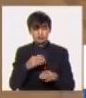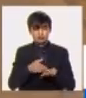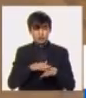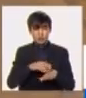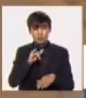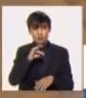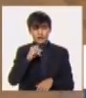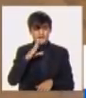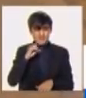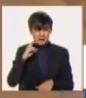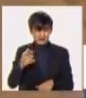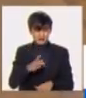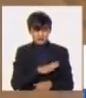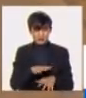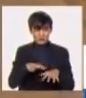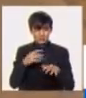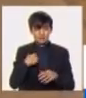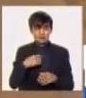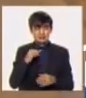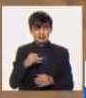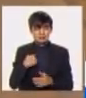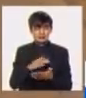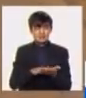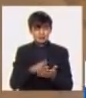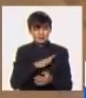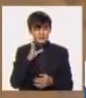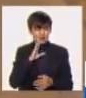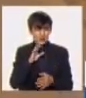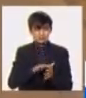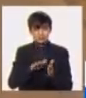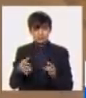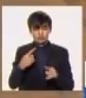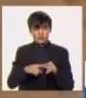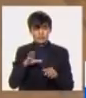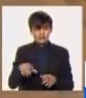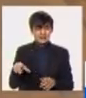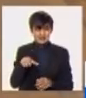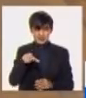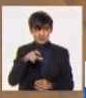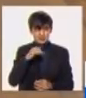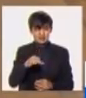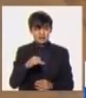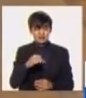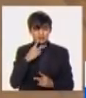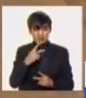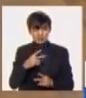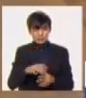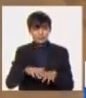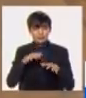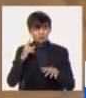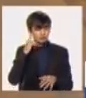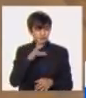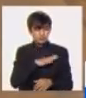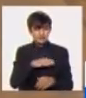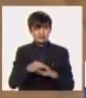критического уровня. И в связи с этим вода вышла в пойму реки. Создалась угроза подтопления